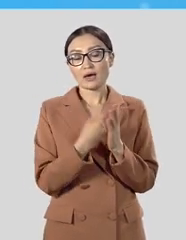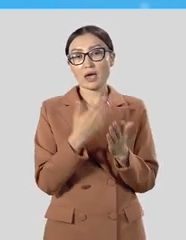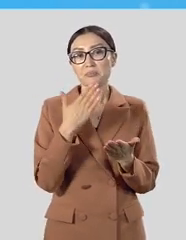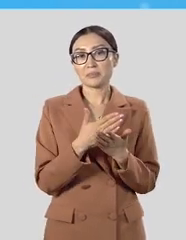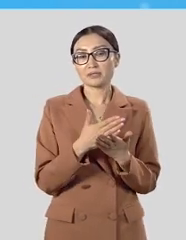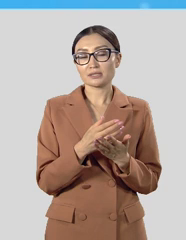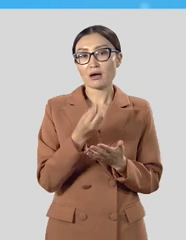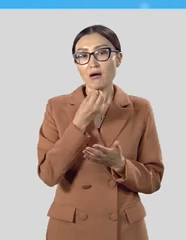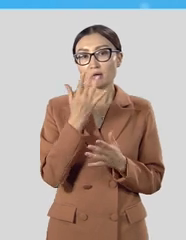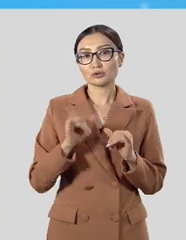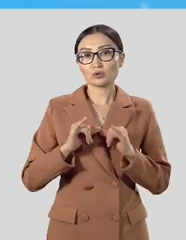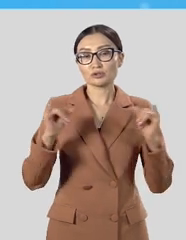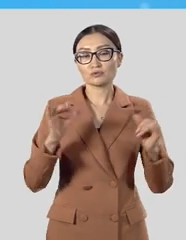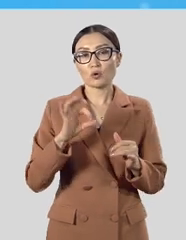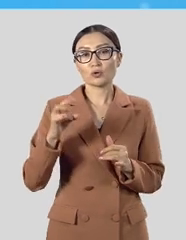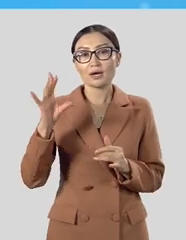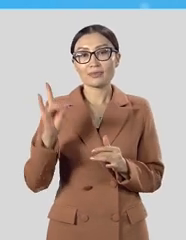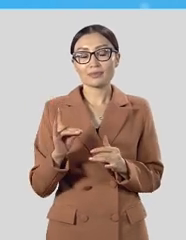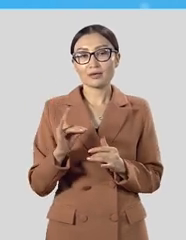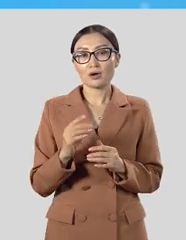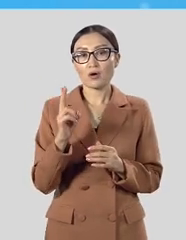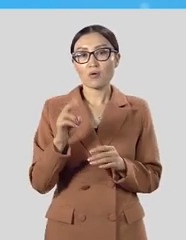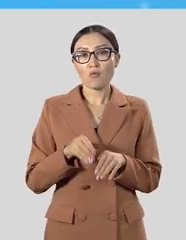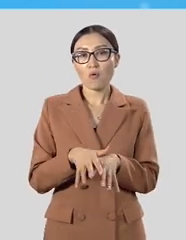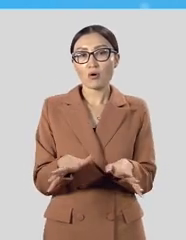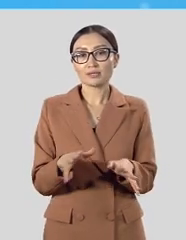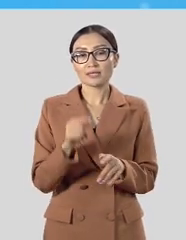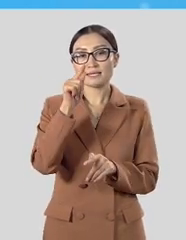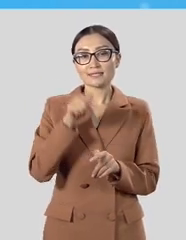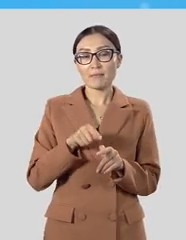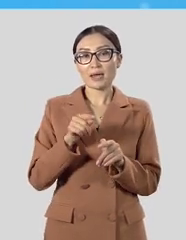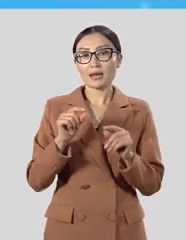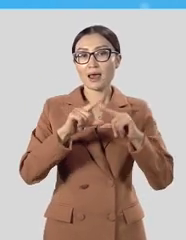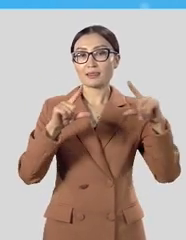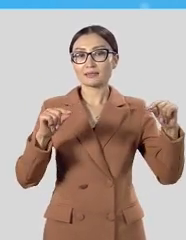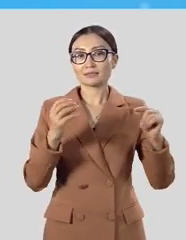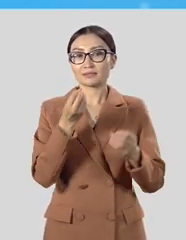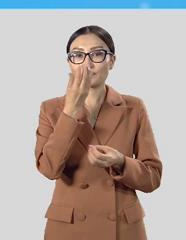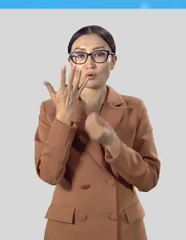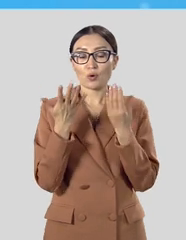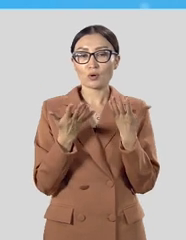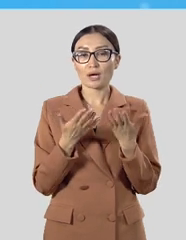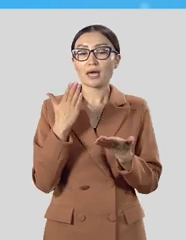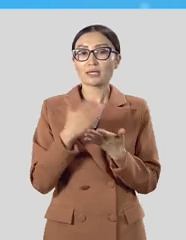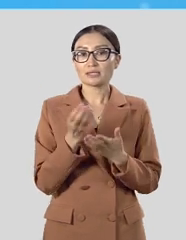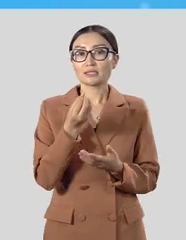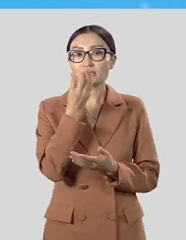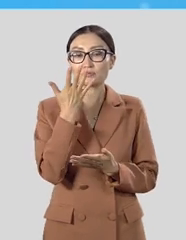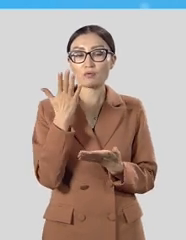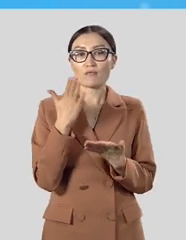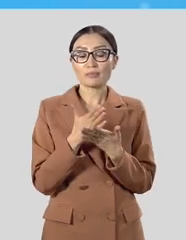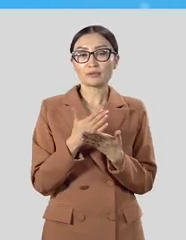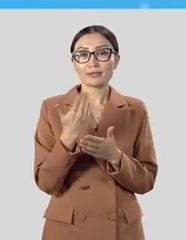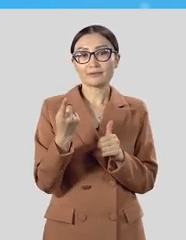Имеются хорошо развитые органы – корень, стебель, лист, цветок. Наличие цветков определяет